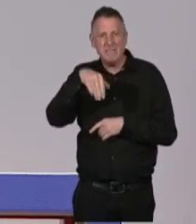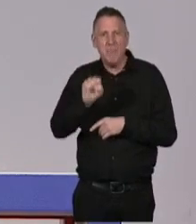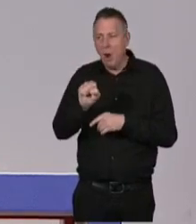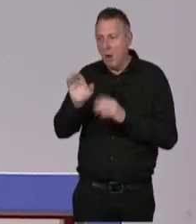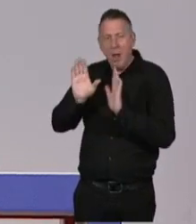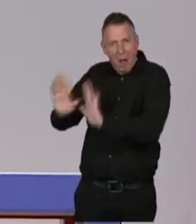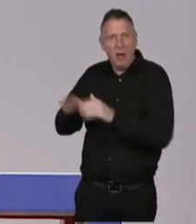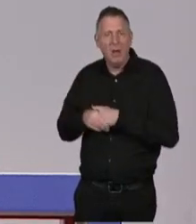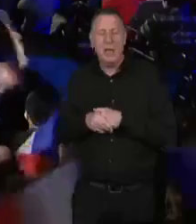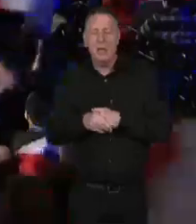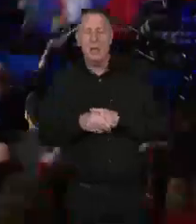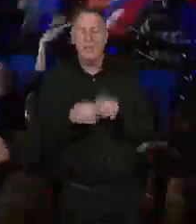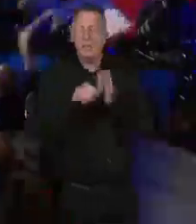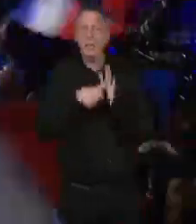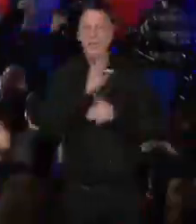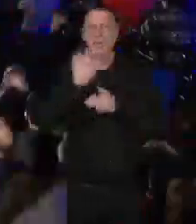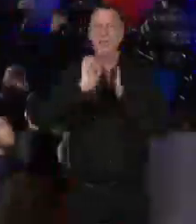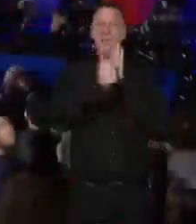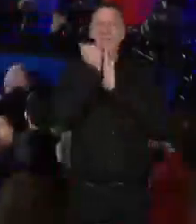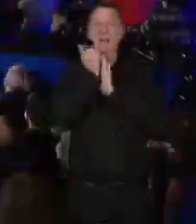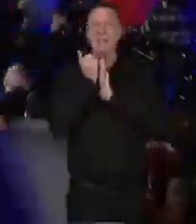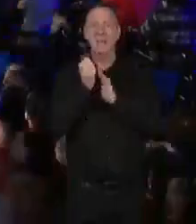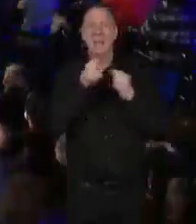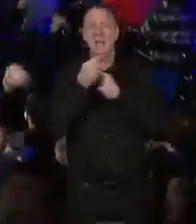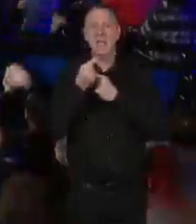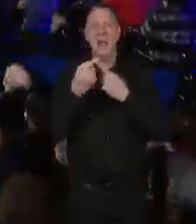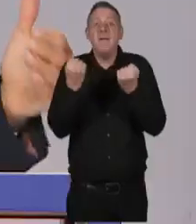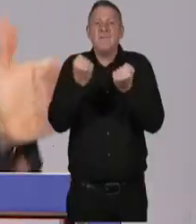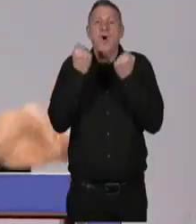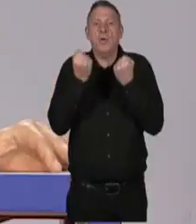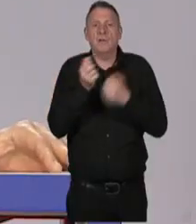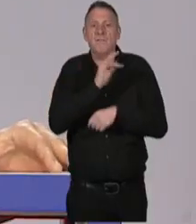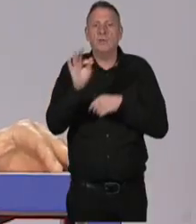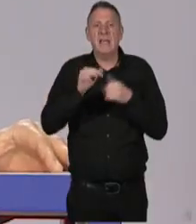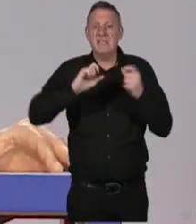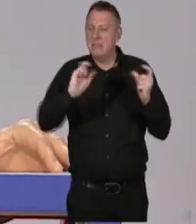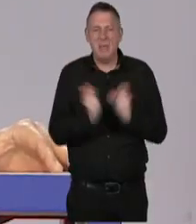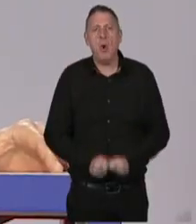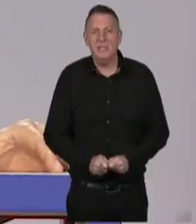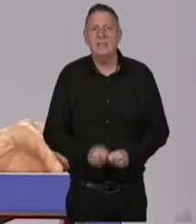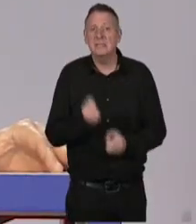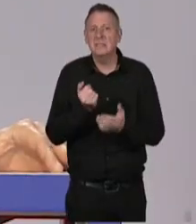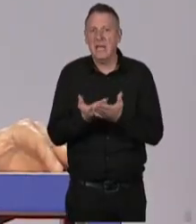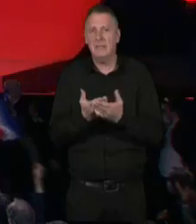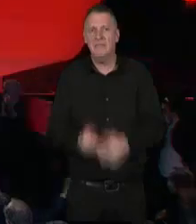Démolir l'identité française, c'est démolir la force française.